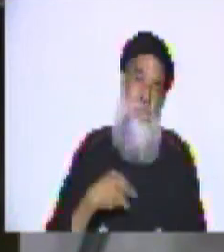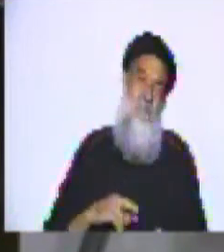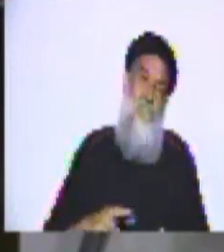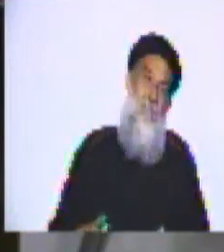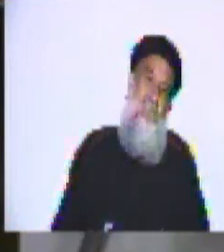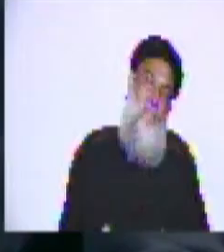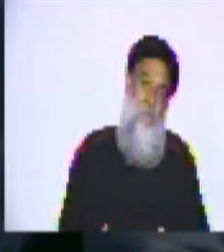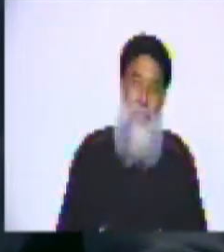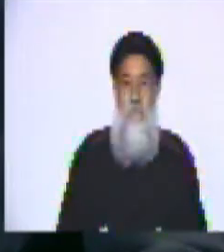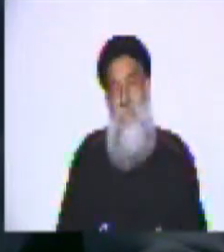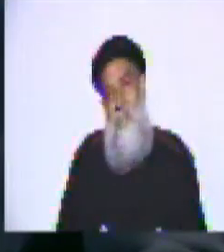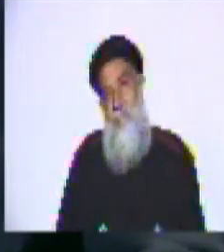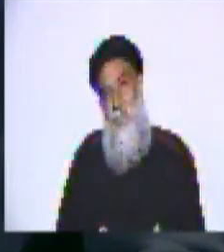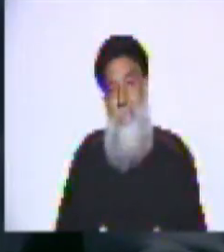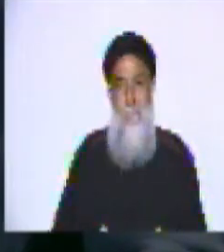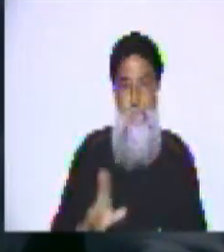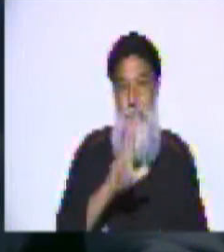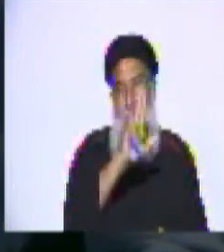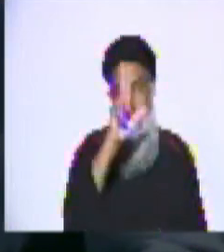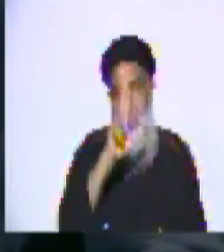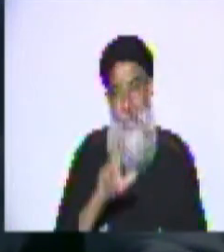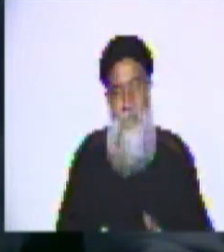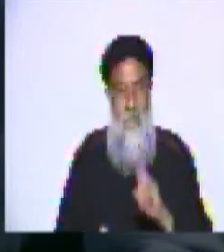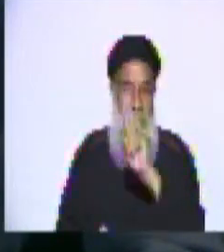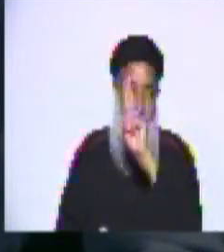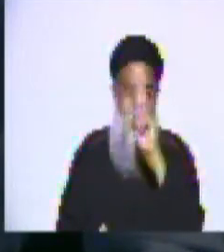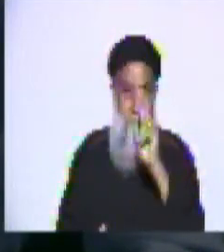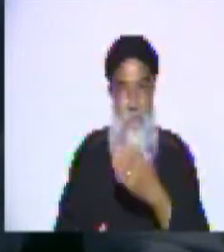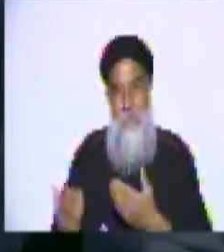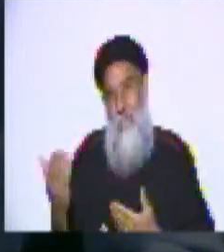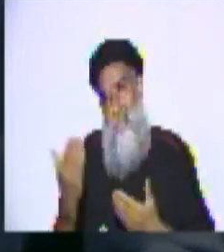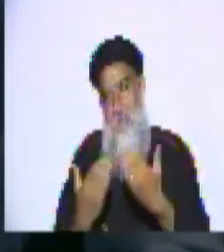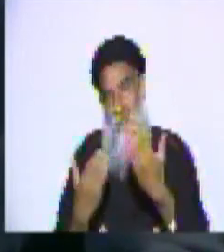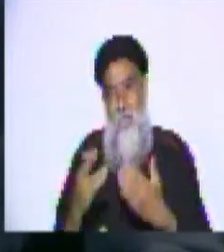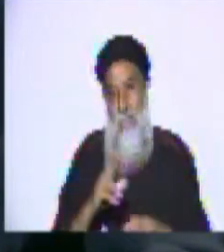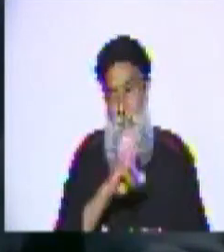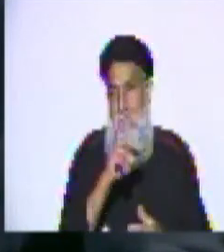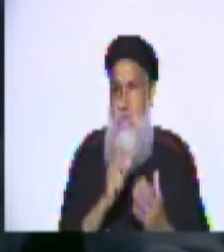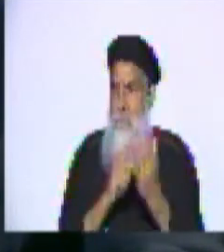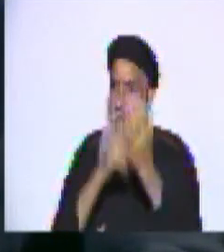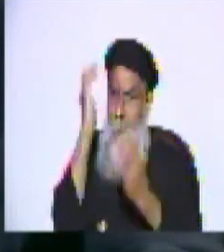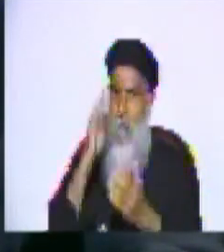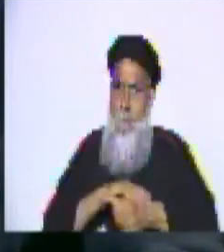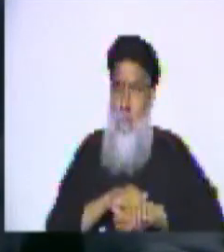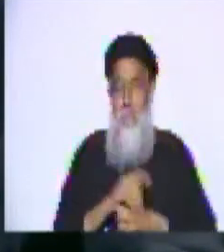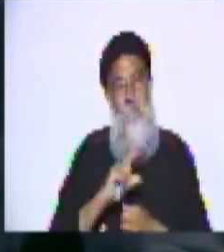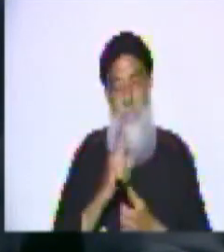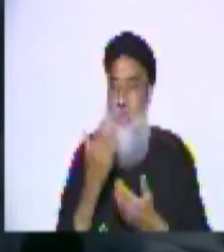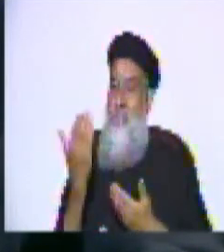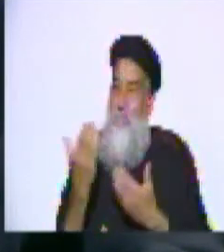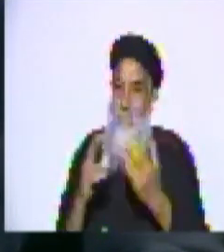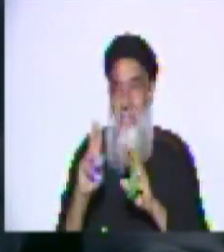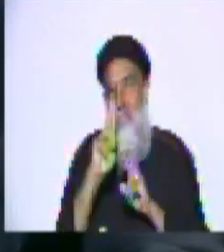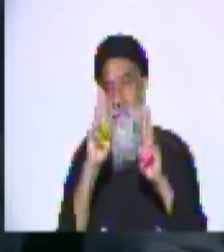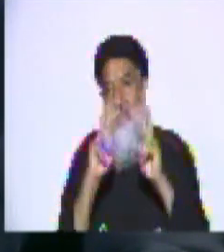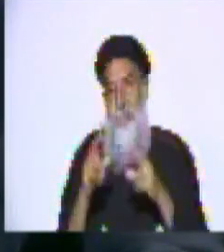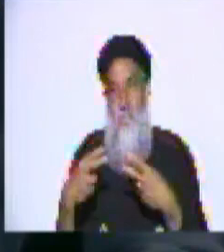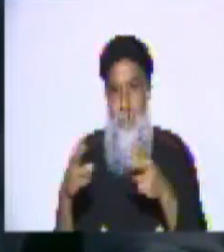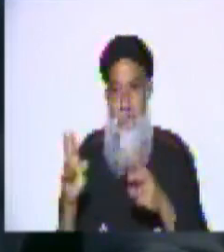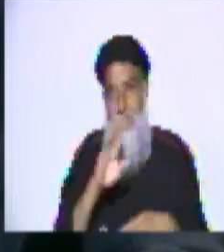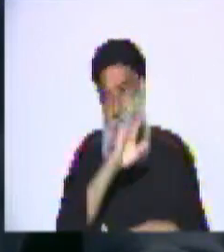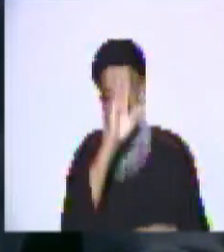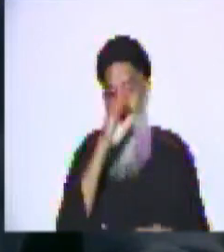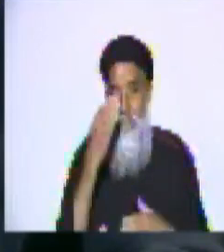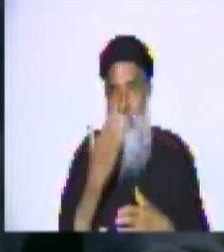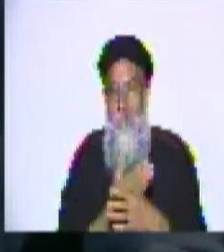حال ان الاخر بيتساءل، مش كده؟ ممكن. مش هو اللي يفرض، مش هو اللي بيفرض نفسه يعني. كونوا مستعدين لمجاوبه كل من يسالكم